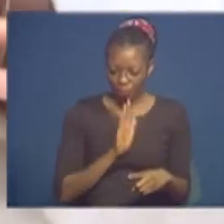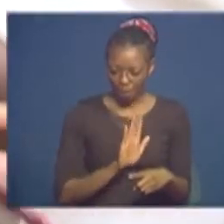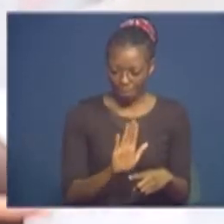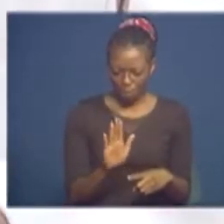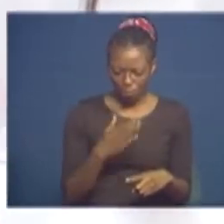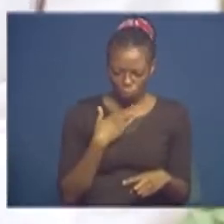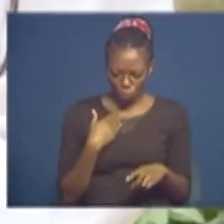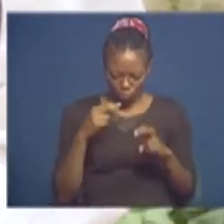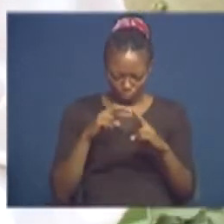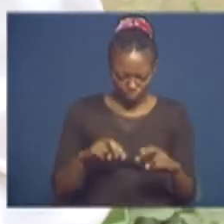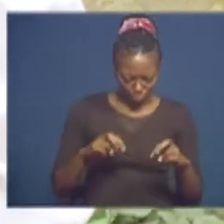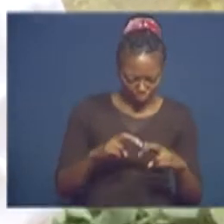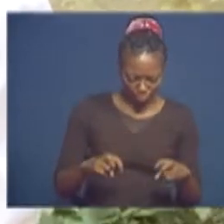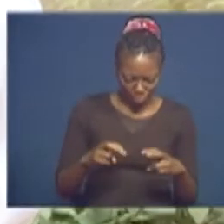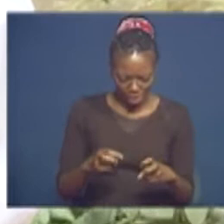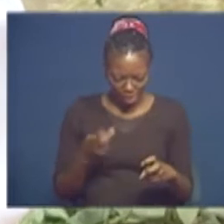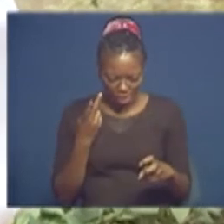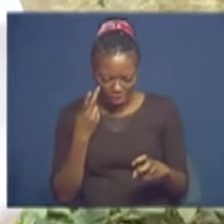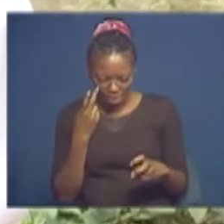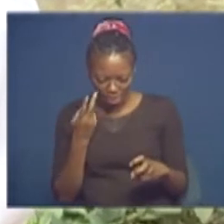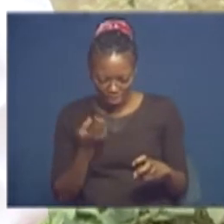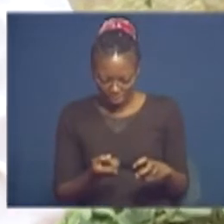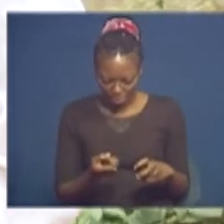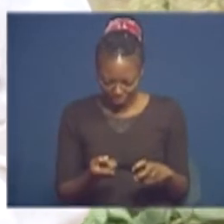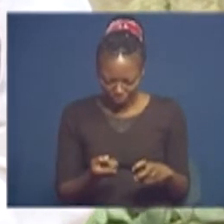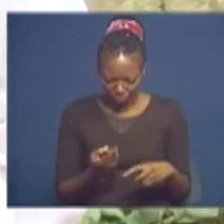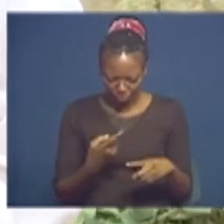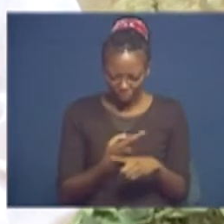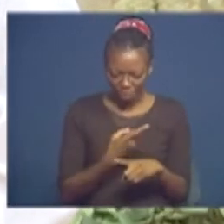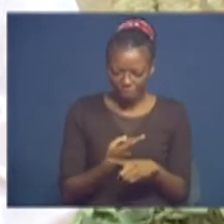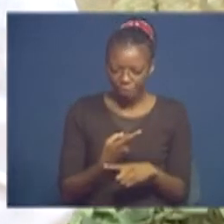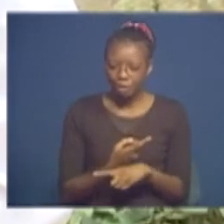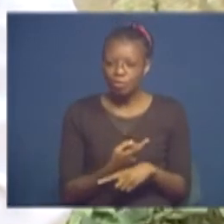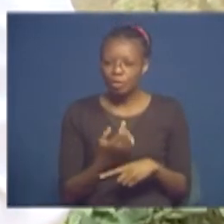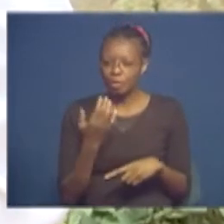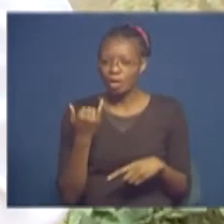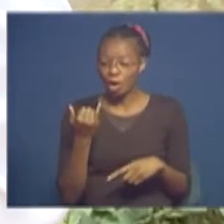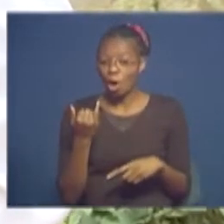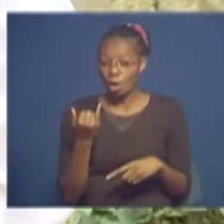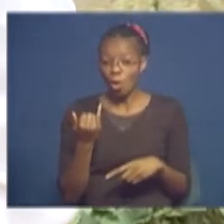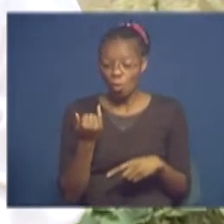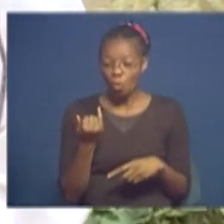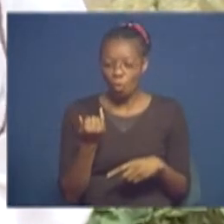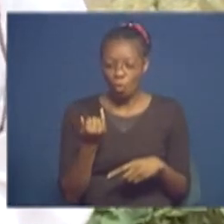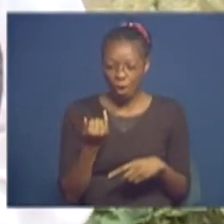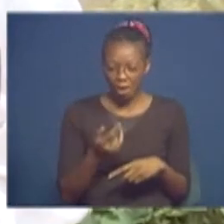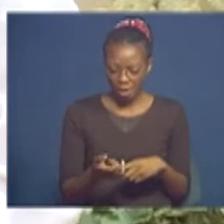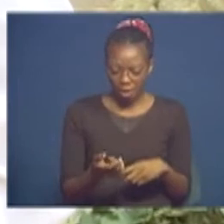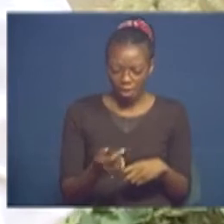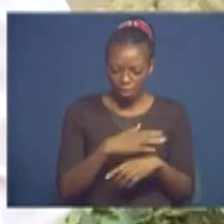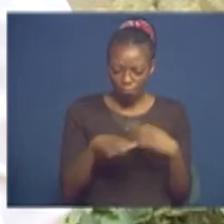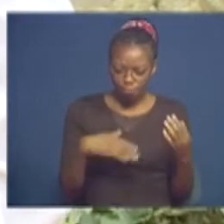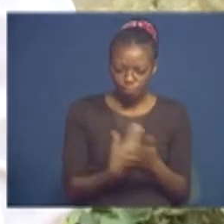ni kuna uhusiano upi kati ya hizi mbegu ambazo ni nyekundu, zingine